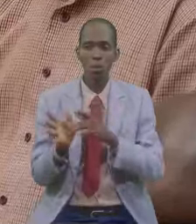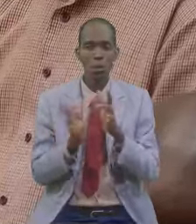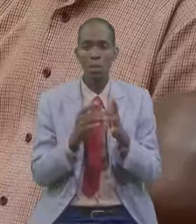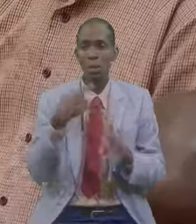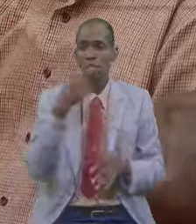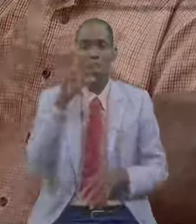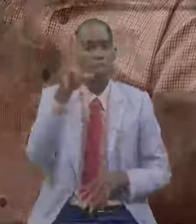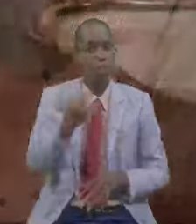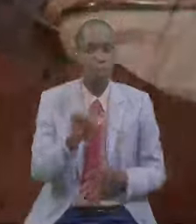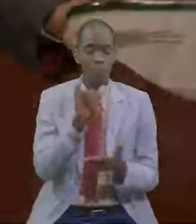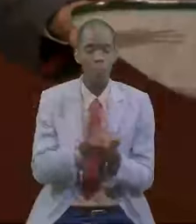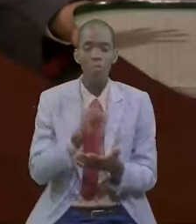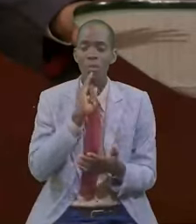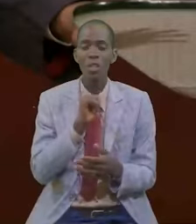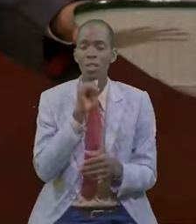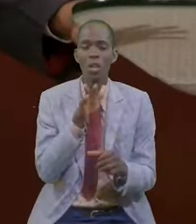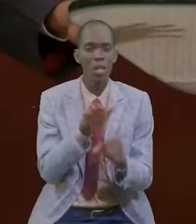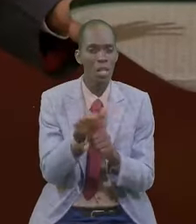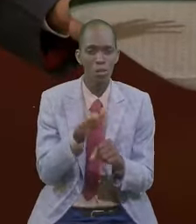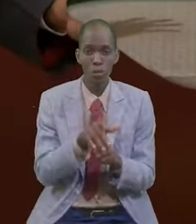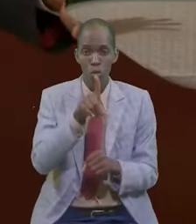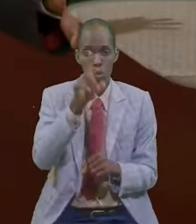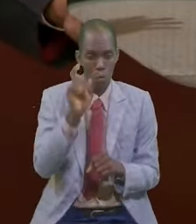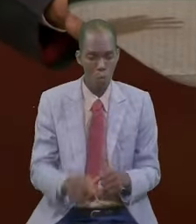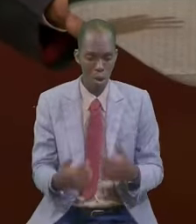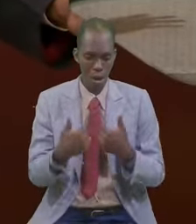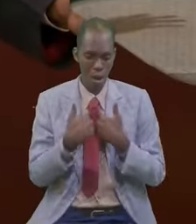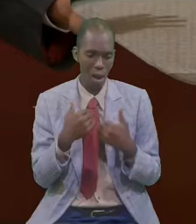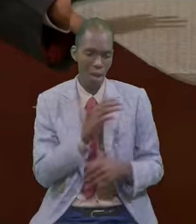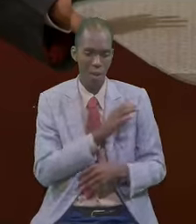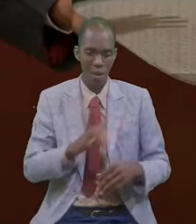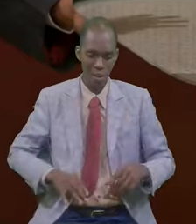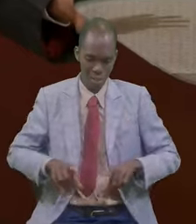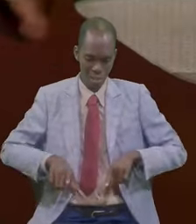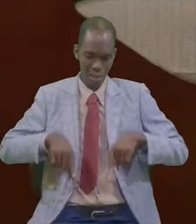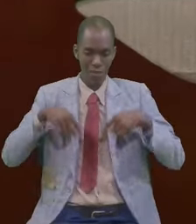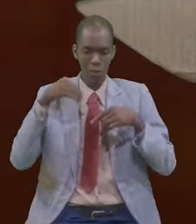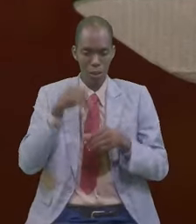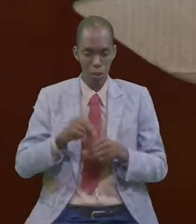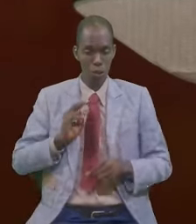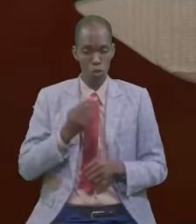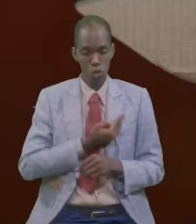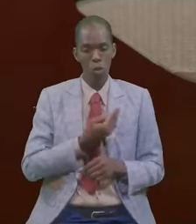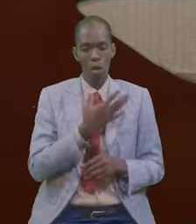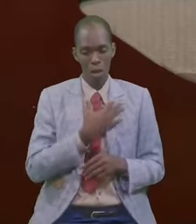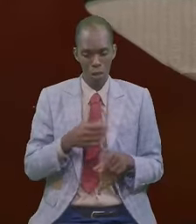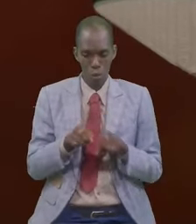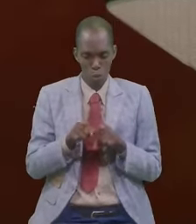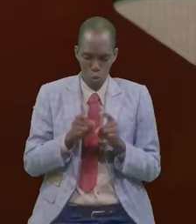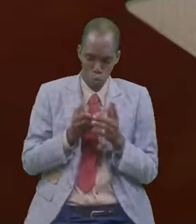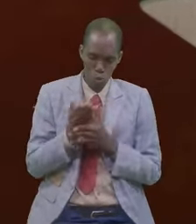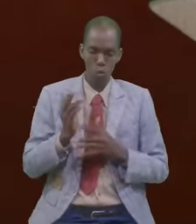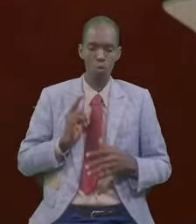cela ne suffit pas. Vous devez avoir, nous devons avoir Christ qui vit en nous.